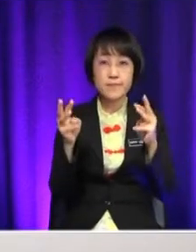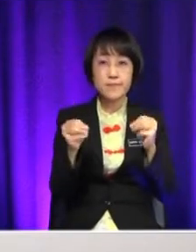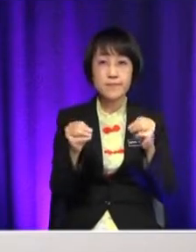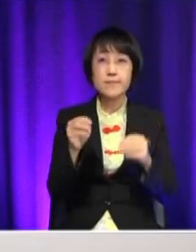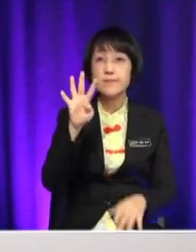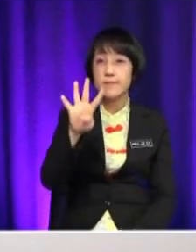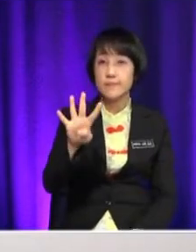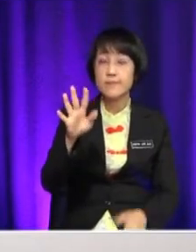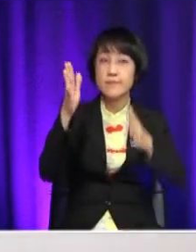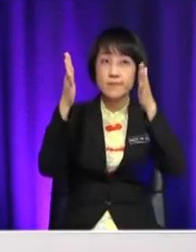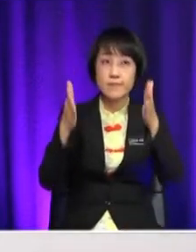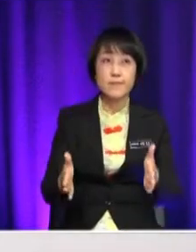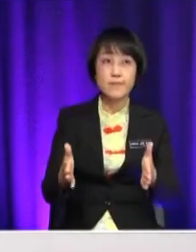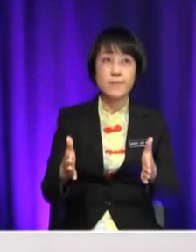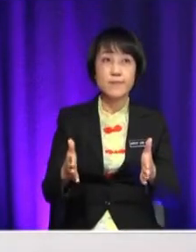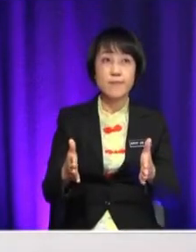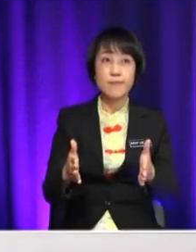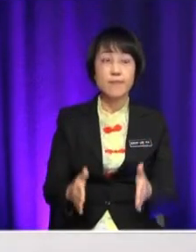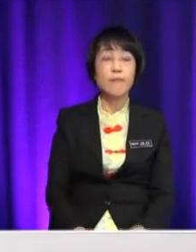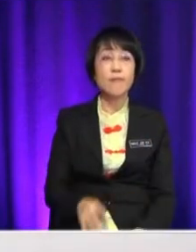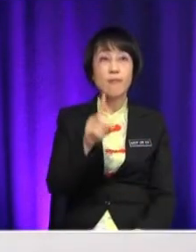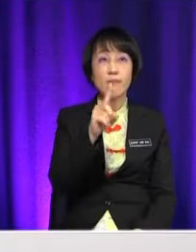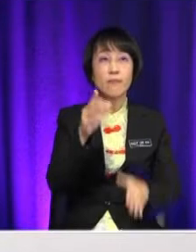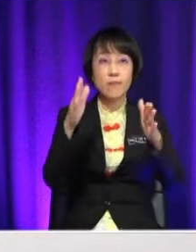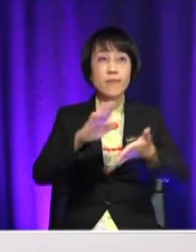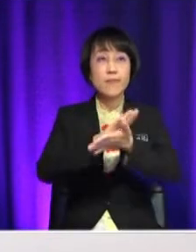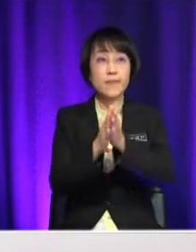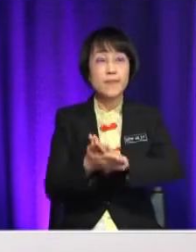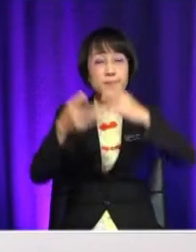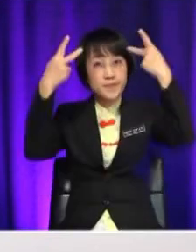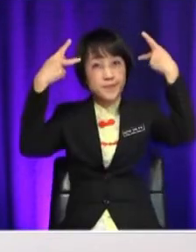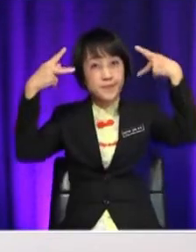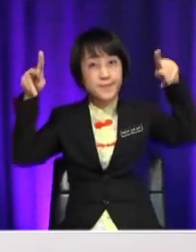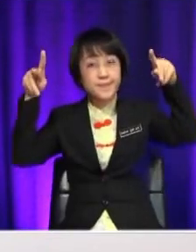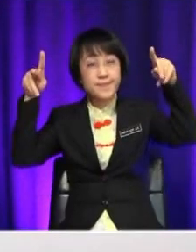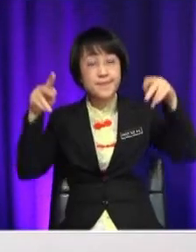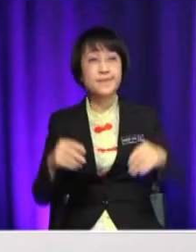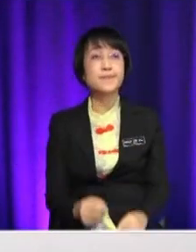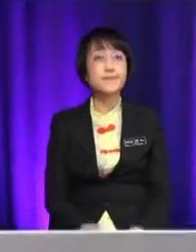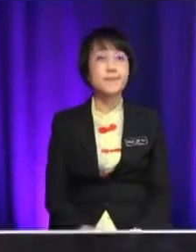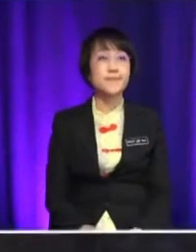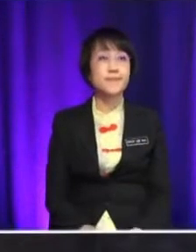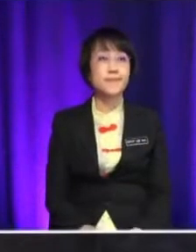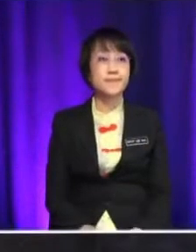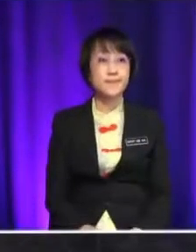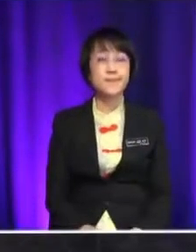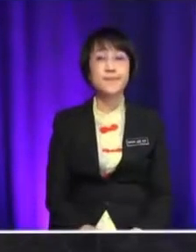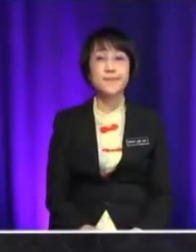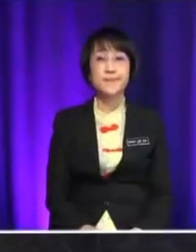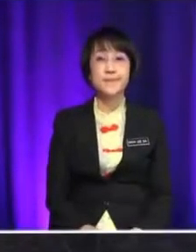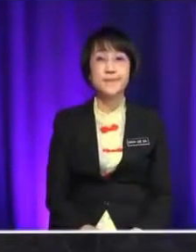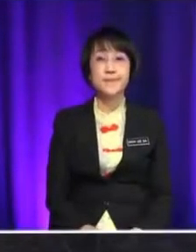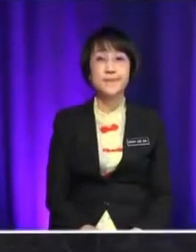salah seorangnya akan menjadi pengerusi. Kalau kita sekarang ni Mira pengacara, saya panel lah. Lebih kurang begitu